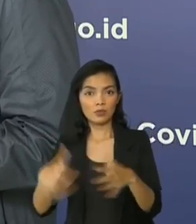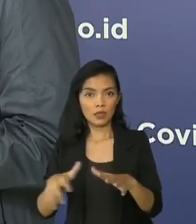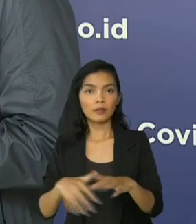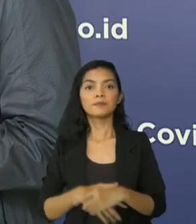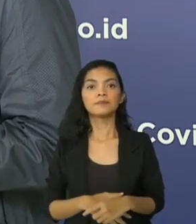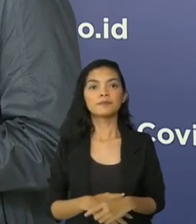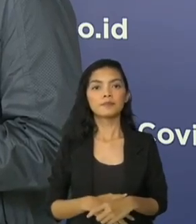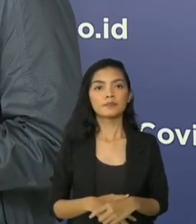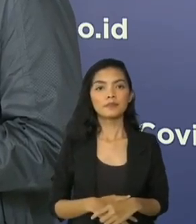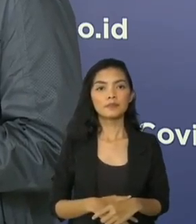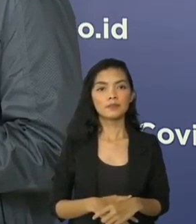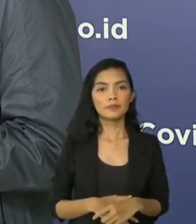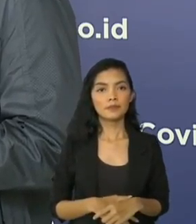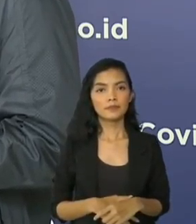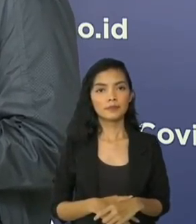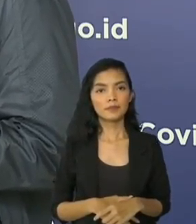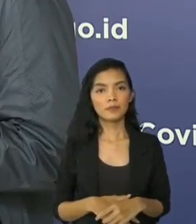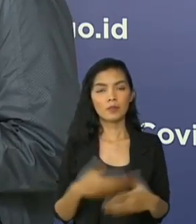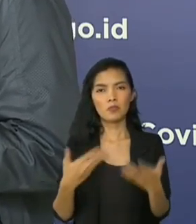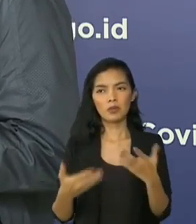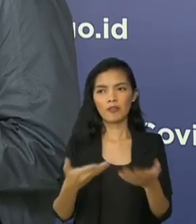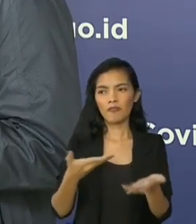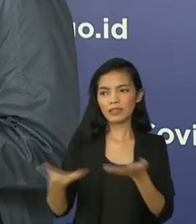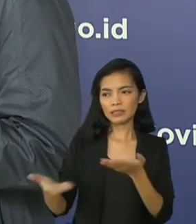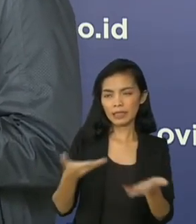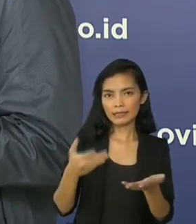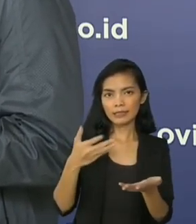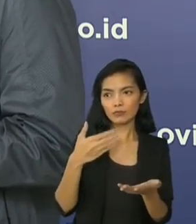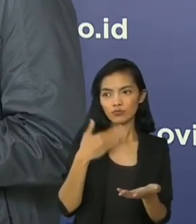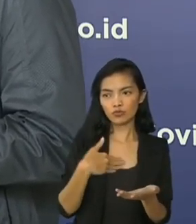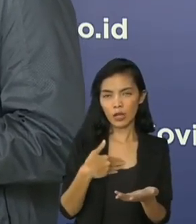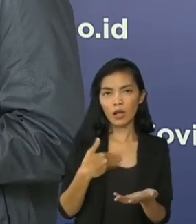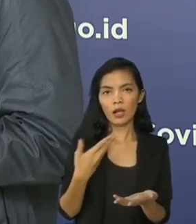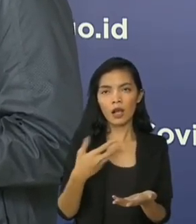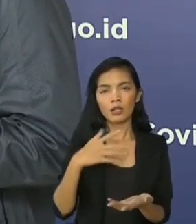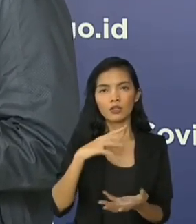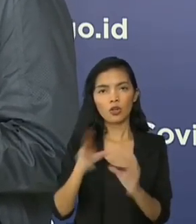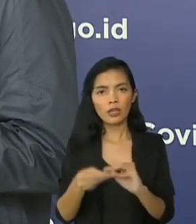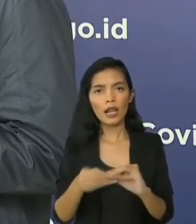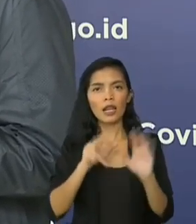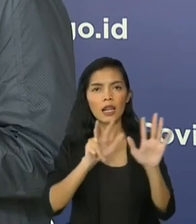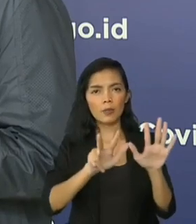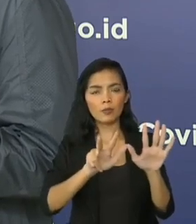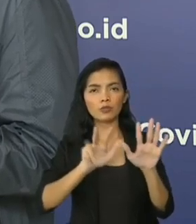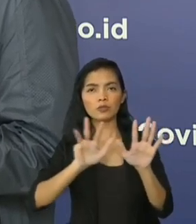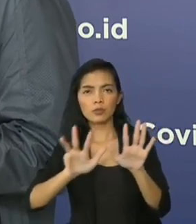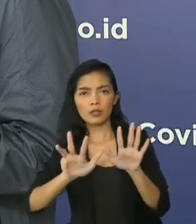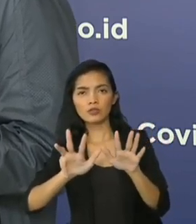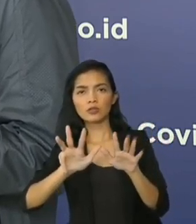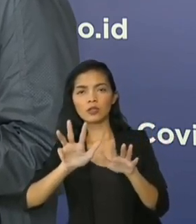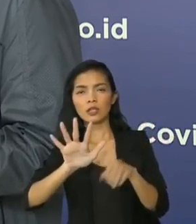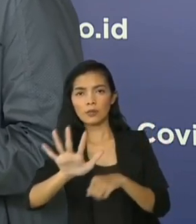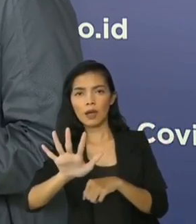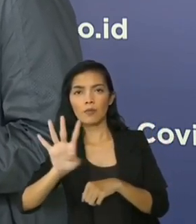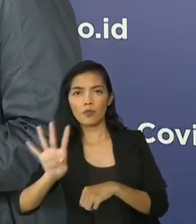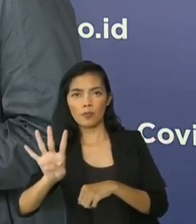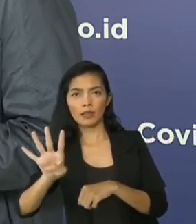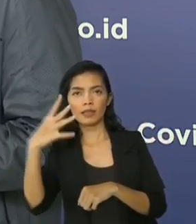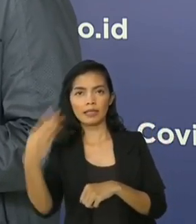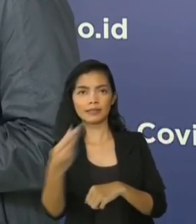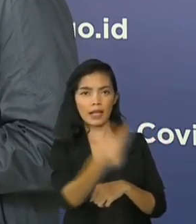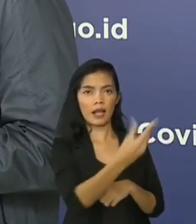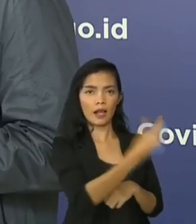desa dengan segala fasilitas yang tersedia itu ada 8954 desa